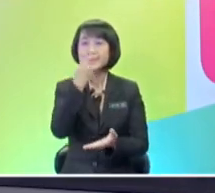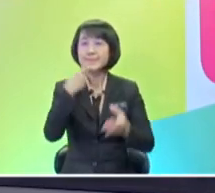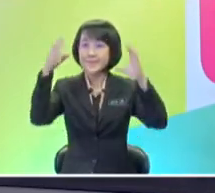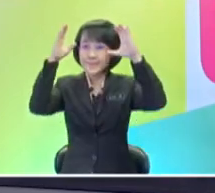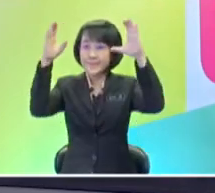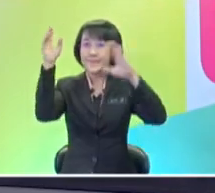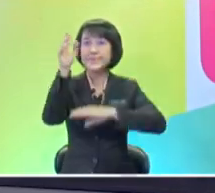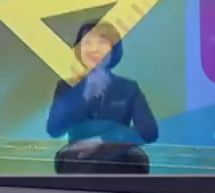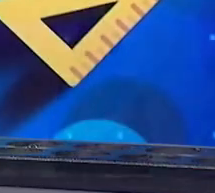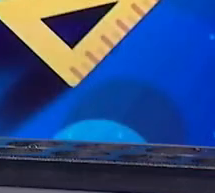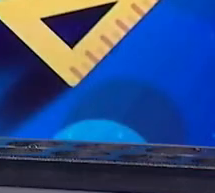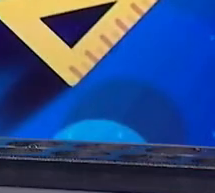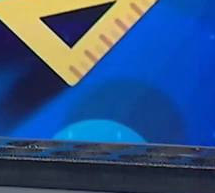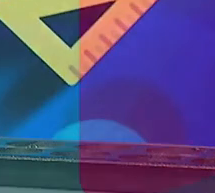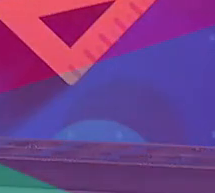hari ini